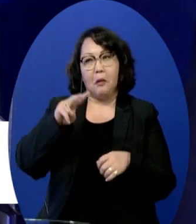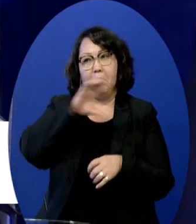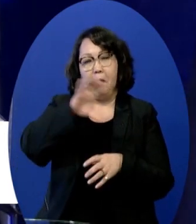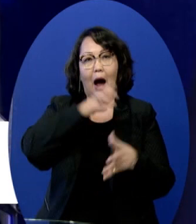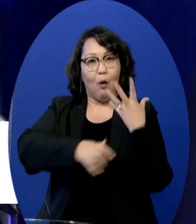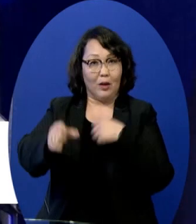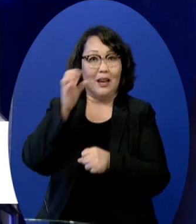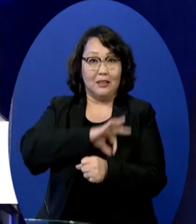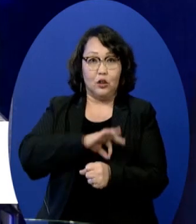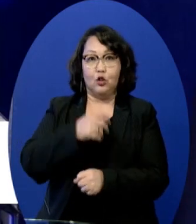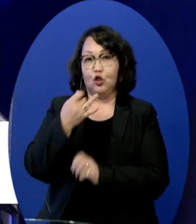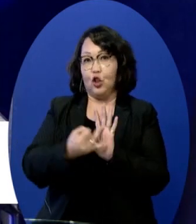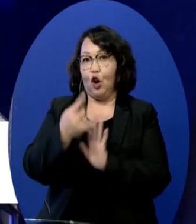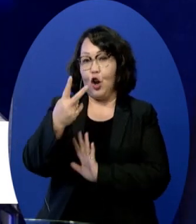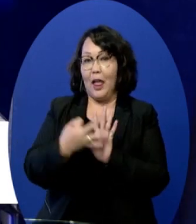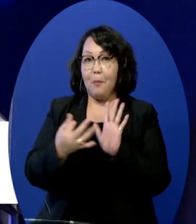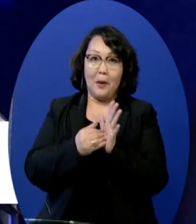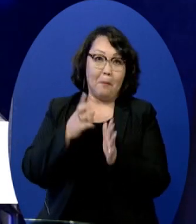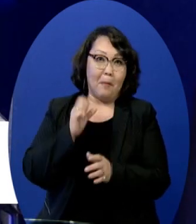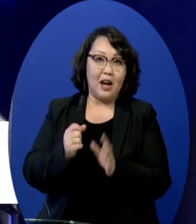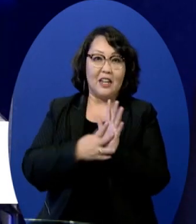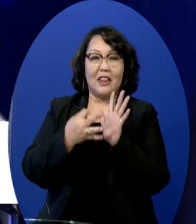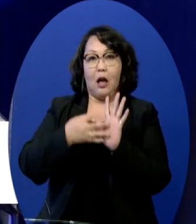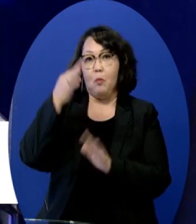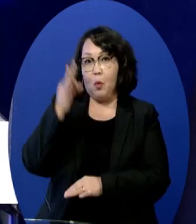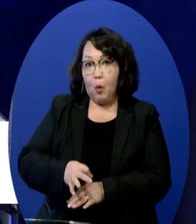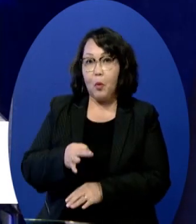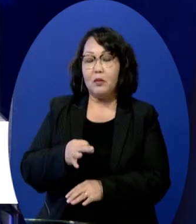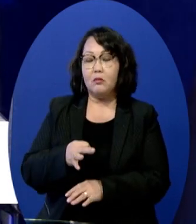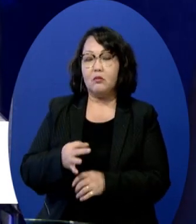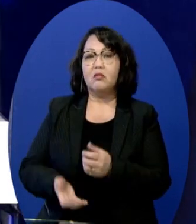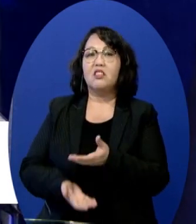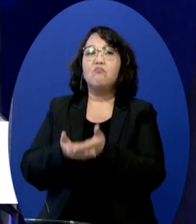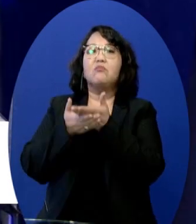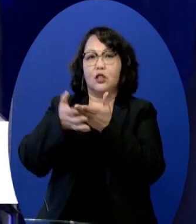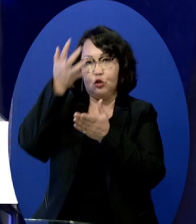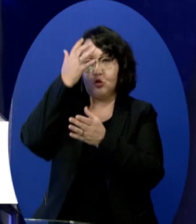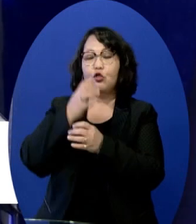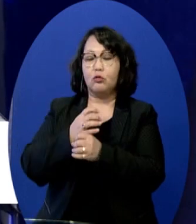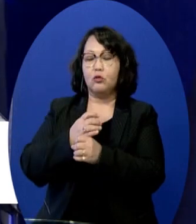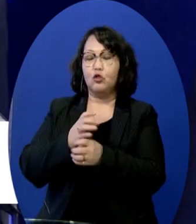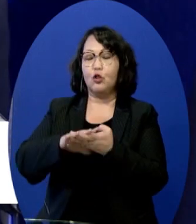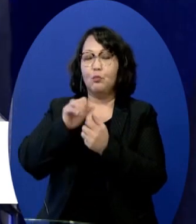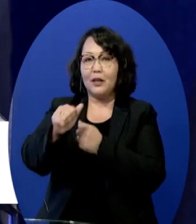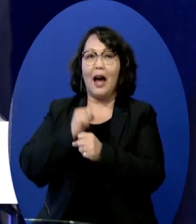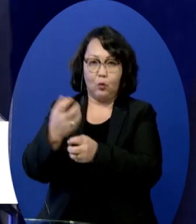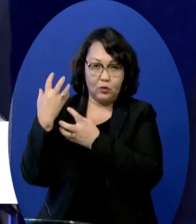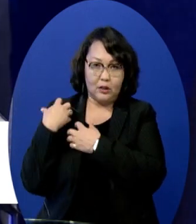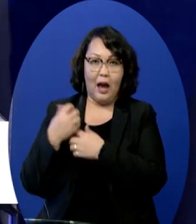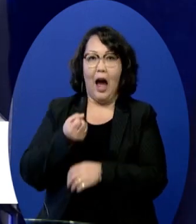728 мянган буюу 98% нь хамрагдаж байгаа гэдэг хэлий. За айл өрхийн хувьд цахилгаан дулааны эрчим хүч